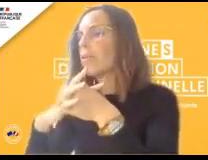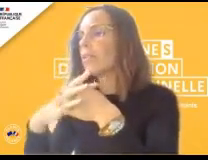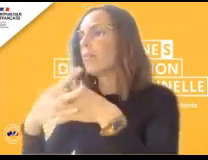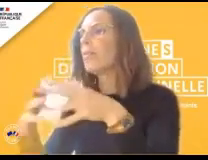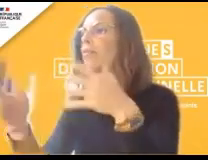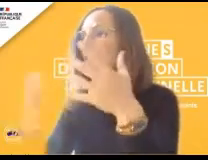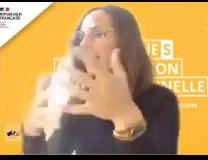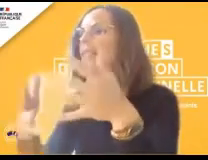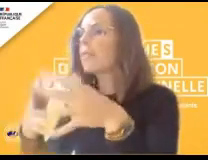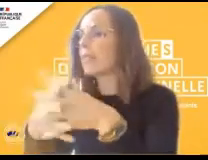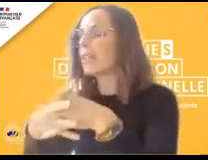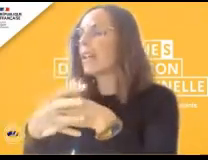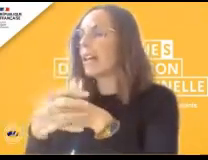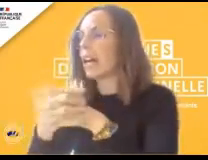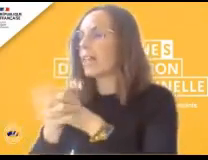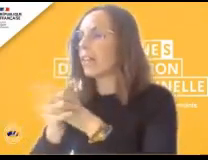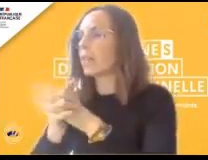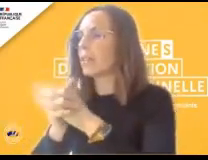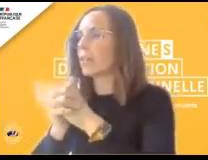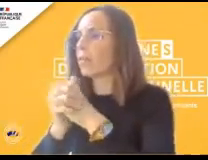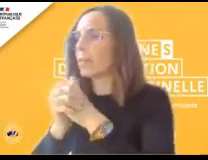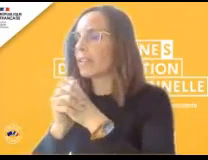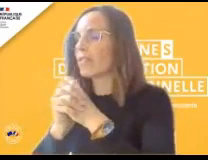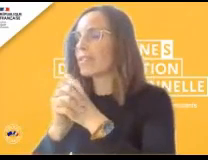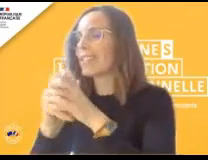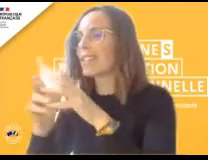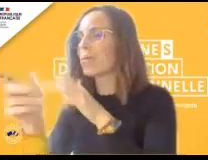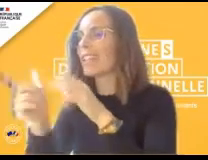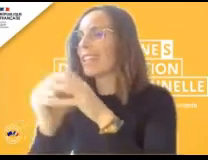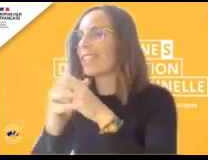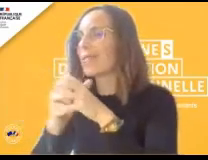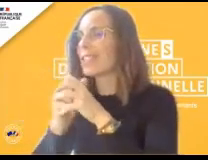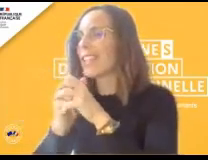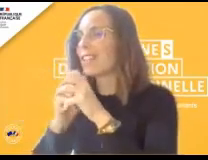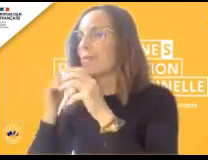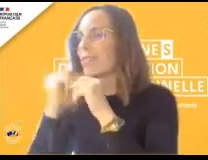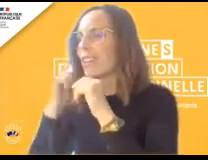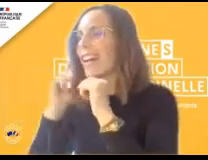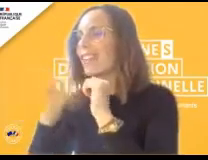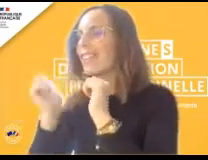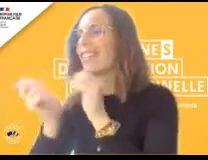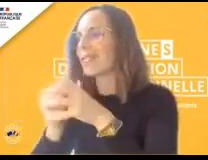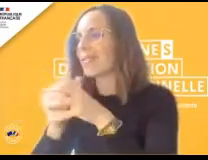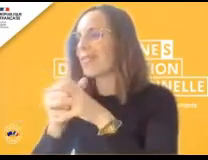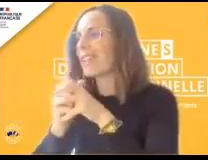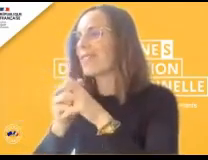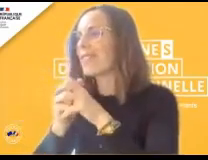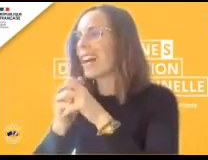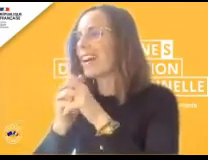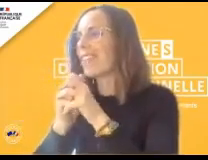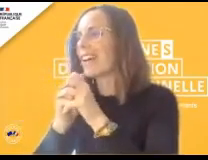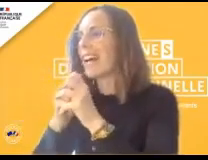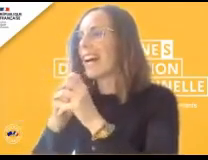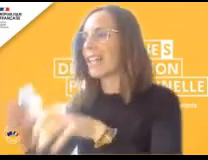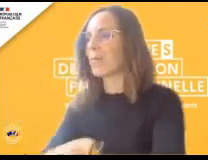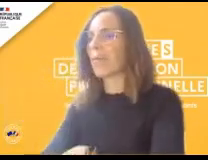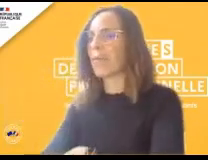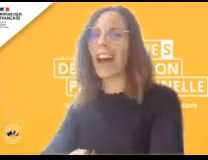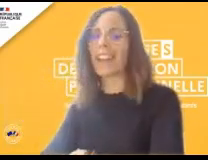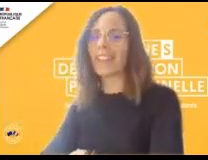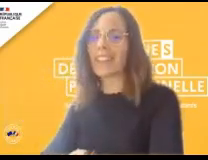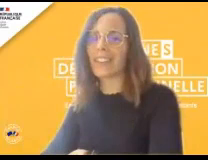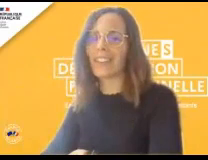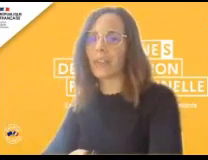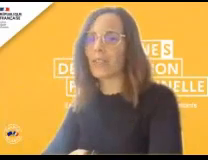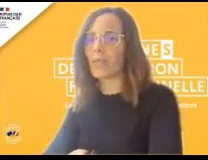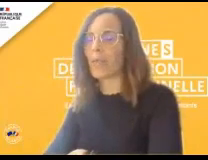comment le CEP peut s'articuler avec un bilan de compétences. C'est une question qu'il y avait dans le chat, donc je la garde en tête, on l'évoquera à ce